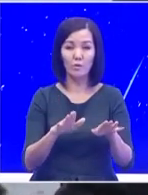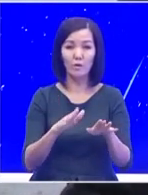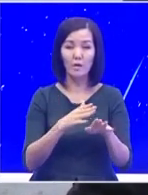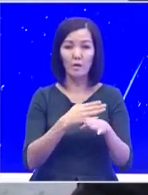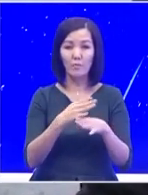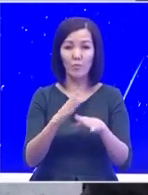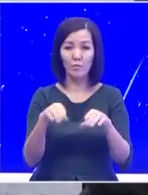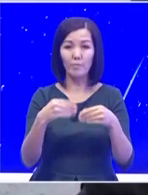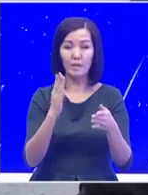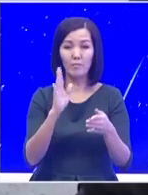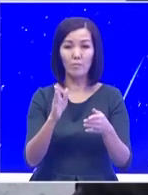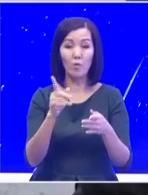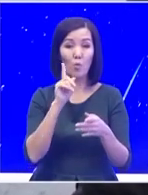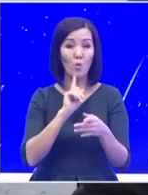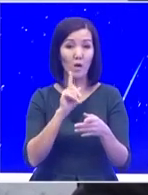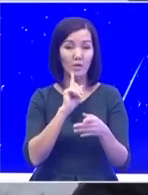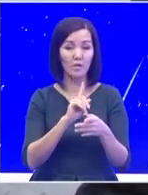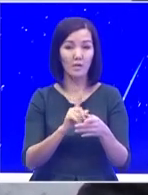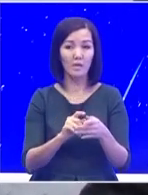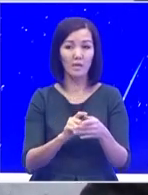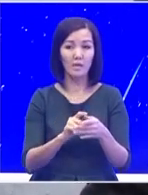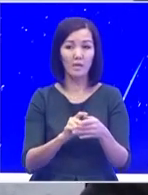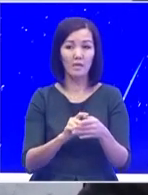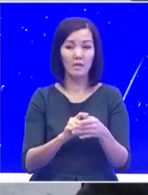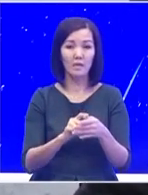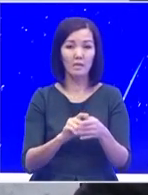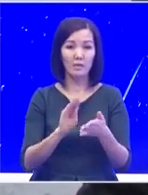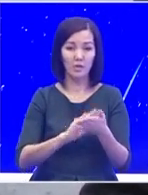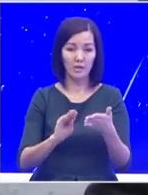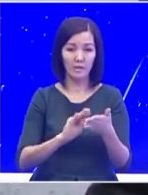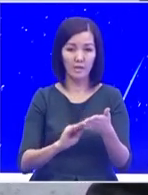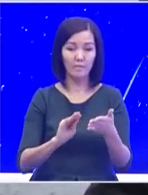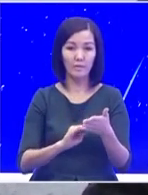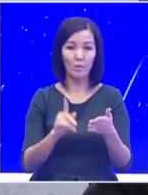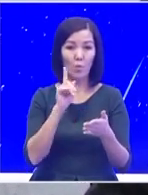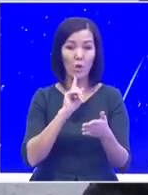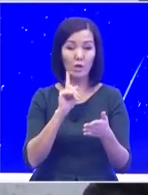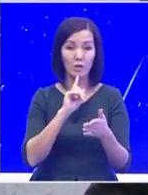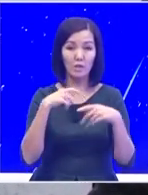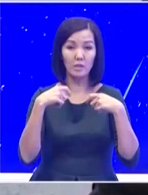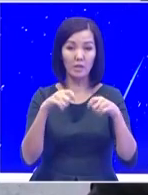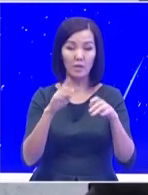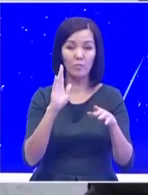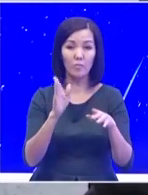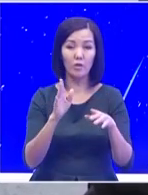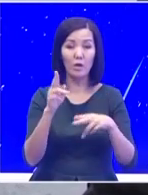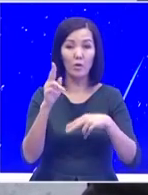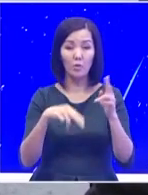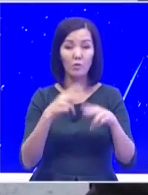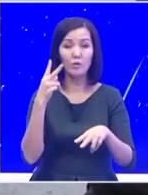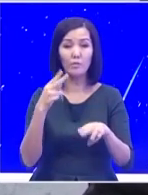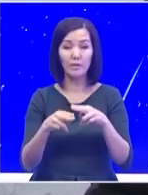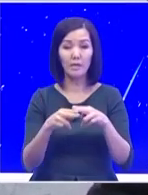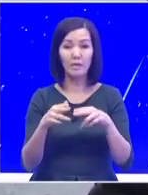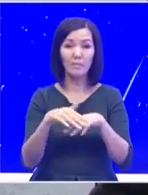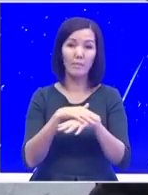белгілеп, бұларға береміз. Бірақ ол уақытша орын. Әрқайсынан расписка аламыз, уақытша тұрамыз деген. Құрылысы біткеннен кейін,